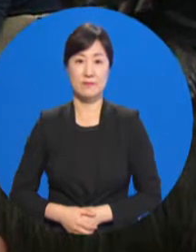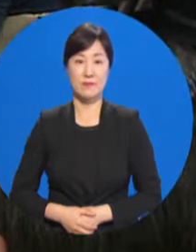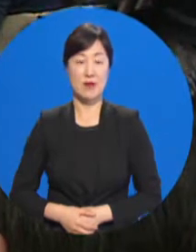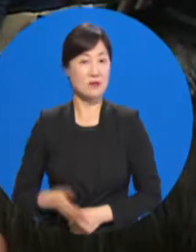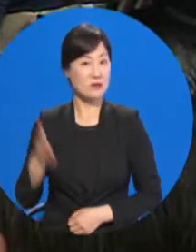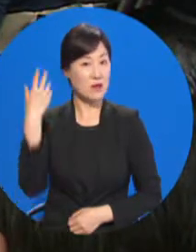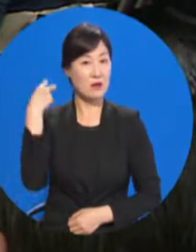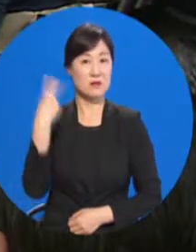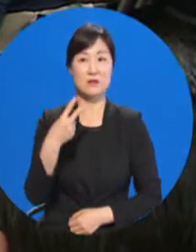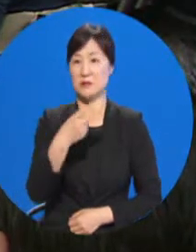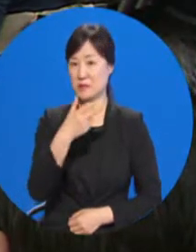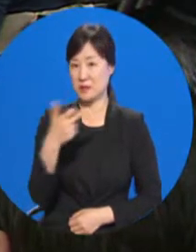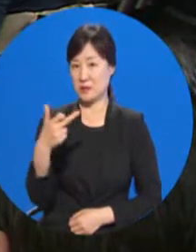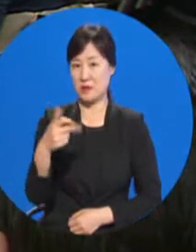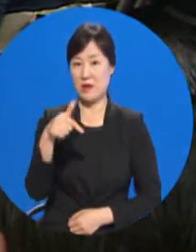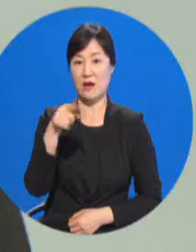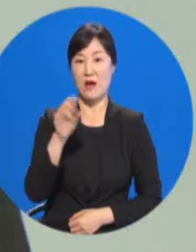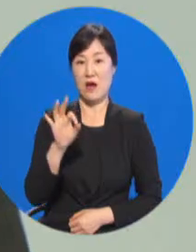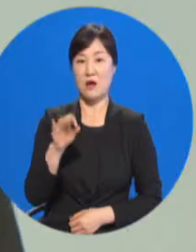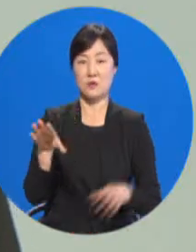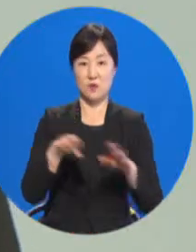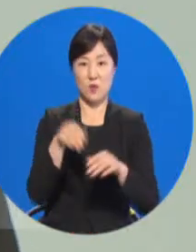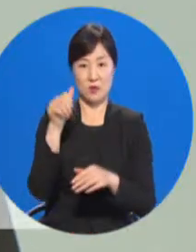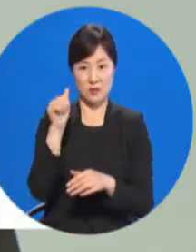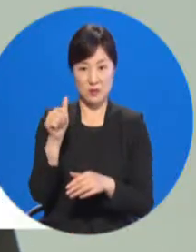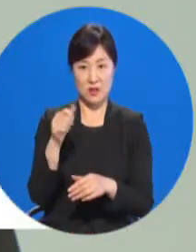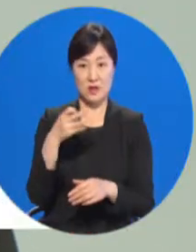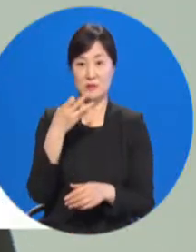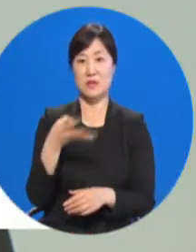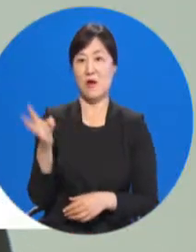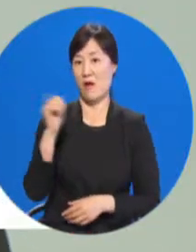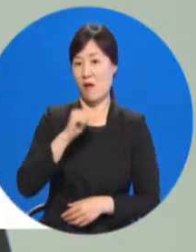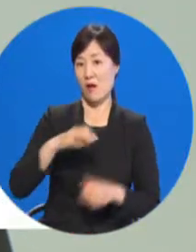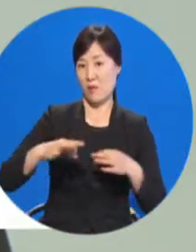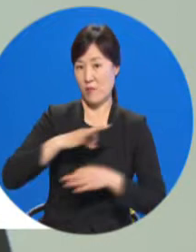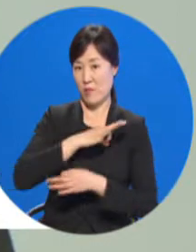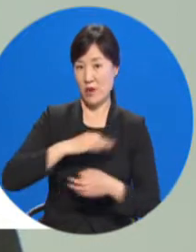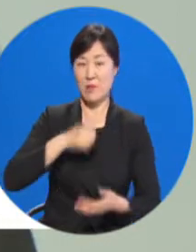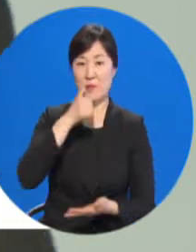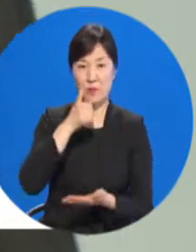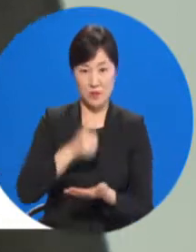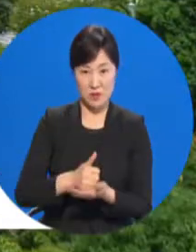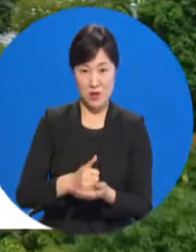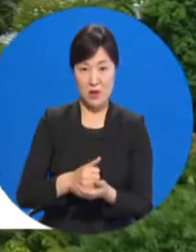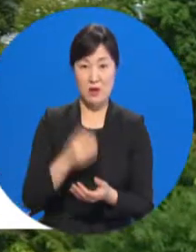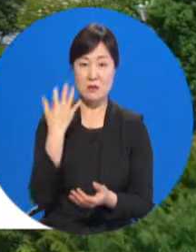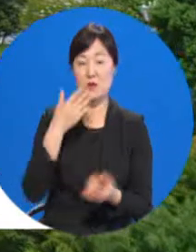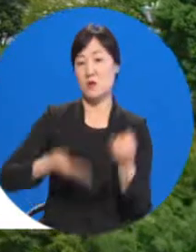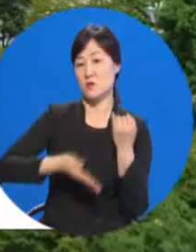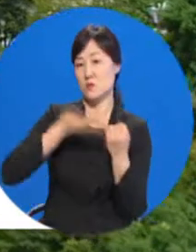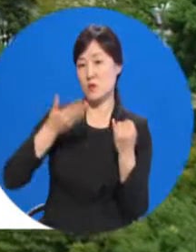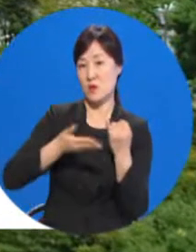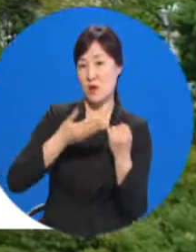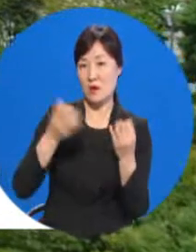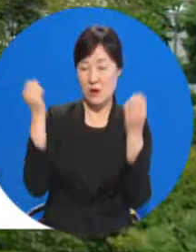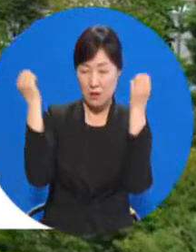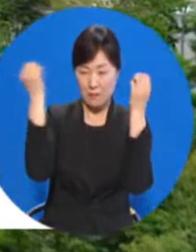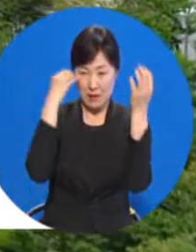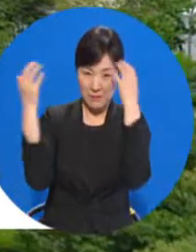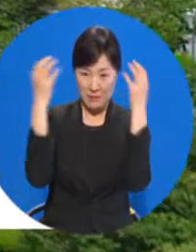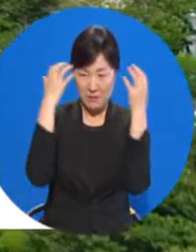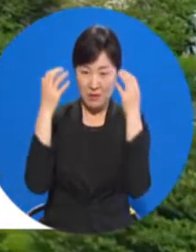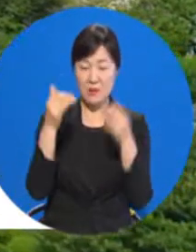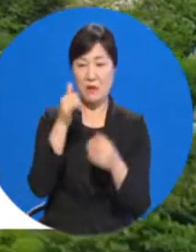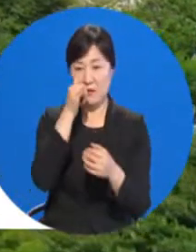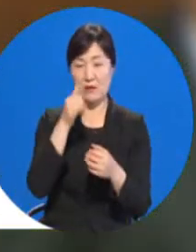지난 2017년 강명훈 전 총장의 14억 원대 등록금 배임 혐의와 성추행 논란에 시달렸던 순천